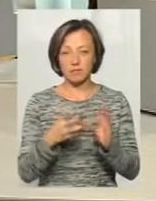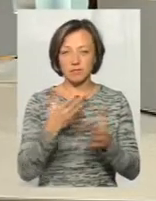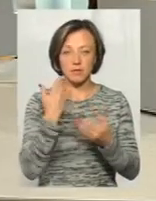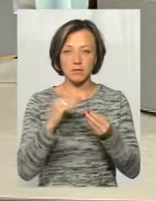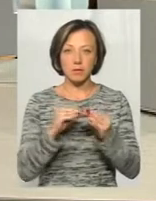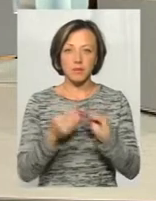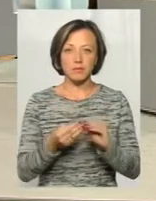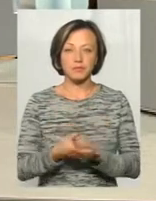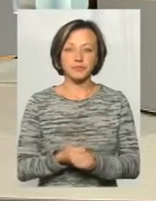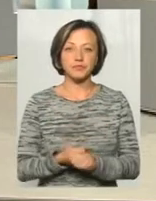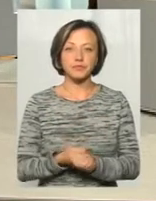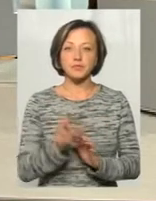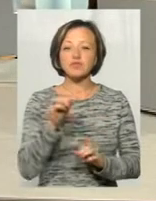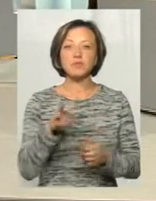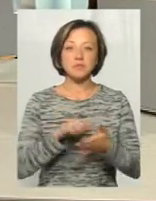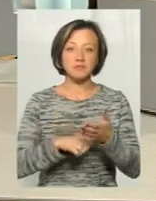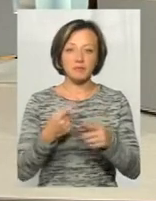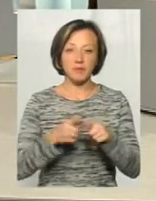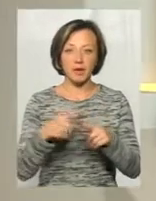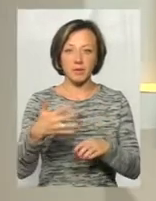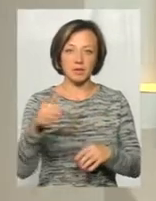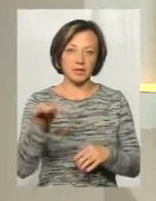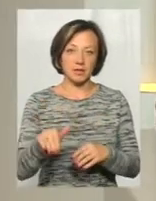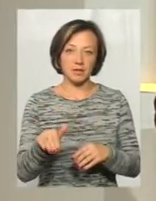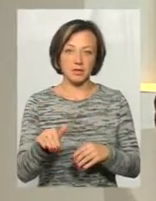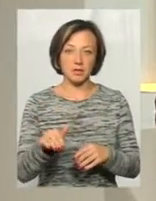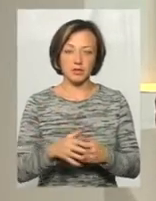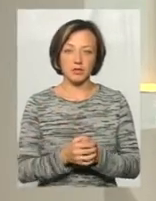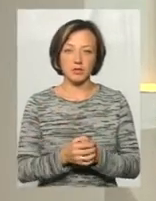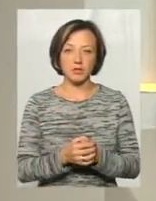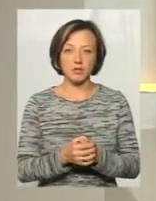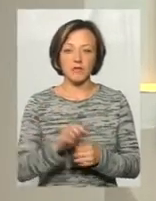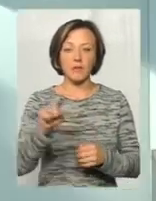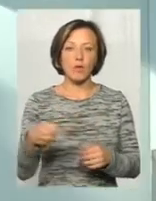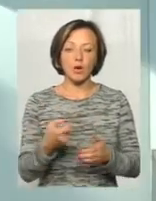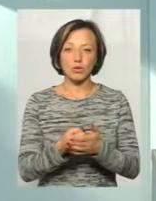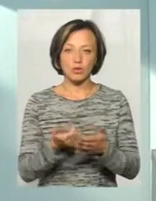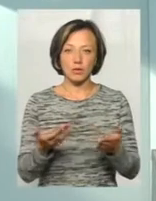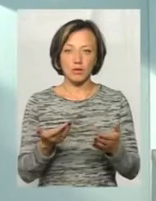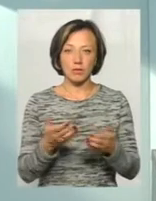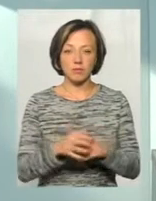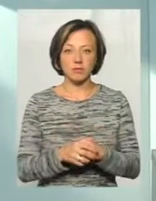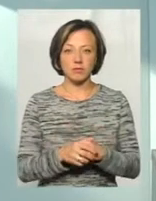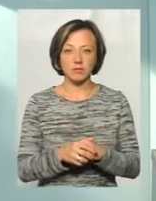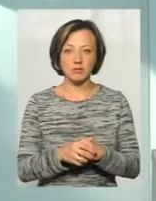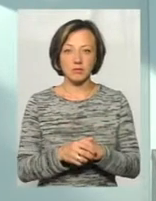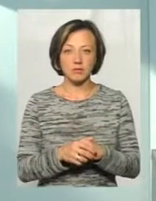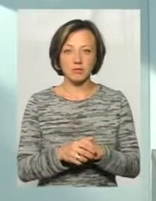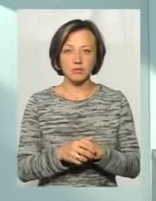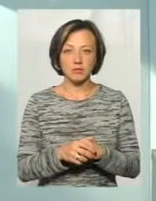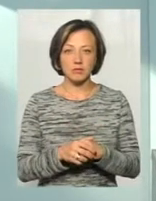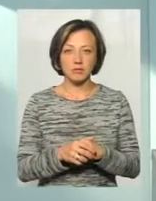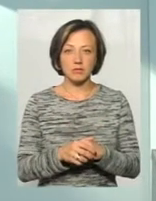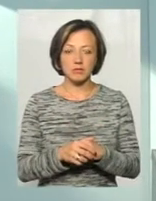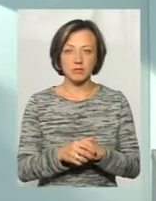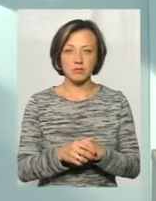45-49, звичайно. А чим тоді зумовлена ця цифра і взагалі сама вимога? Тобто, якщо був розрахунок, то субсидії не